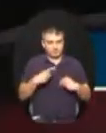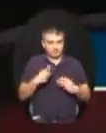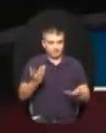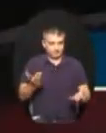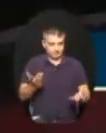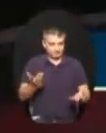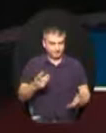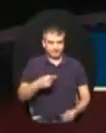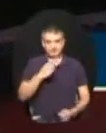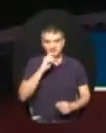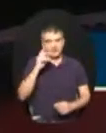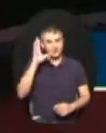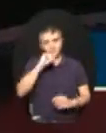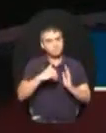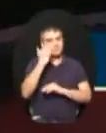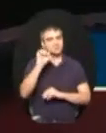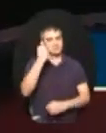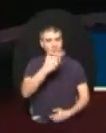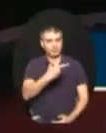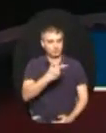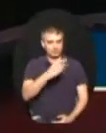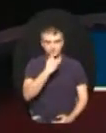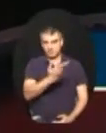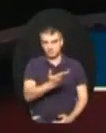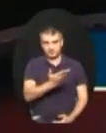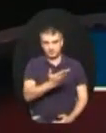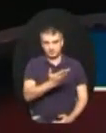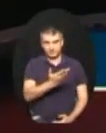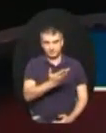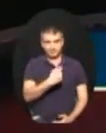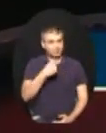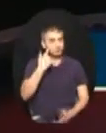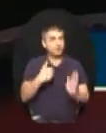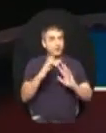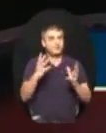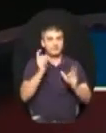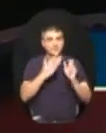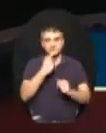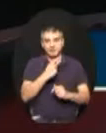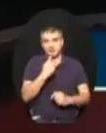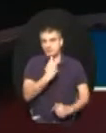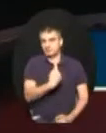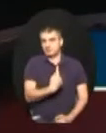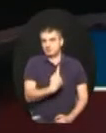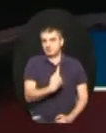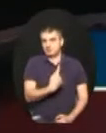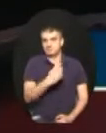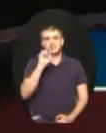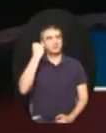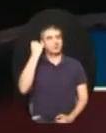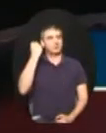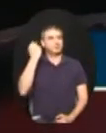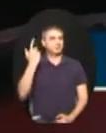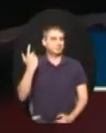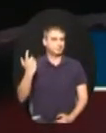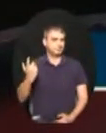כלומר היא פוסט-ציונית לחלוטין העמדה שאת מביאה אותה, ואני חושבת שרוב אזרחי ישראל בכל זאת מגדירים את עצמם ציונים בדרך